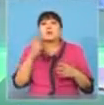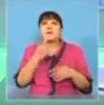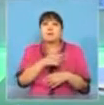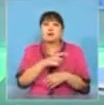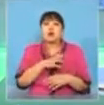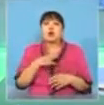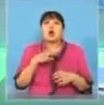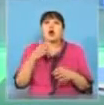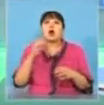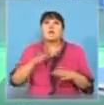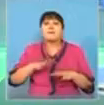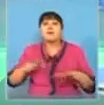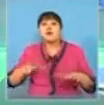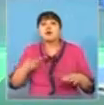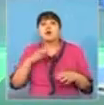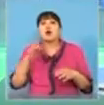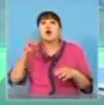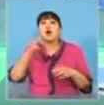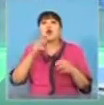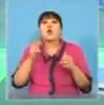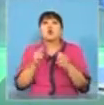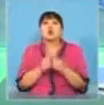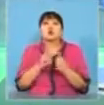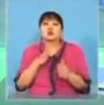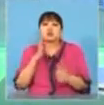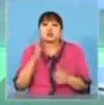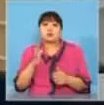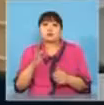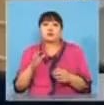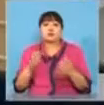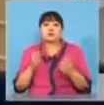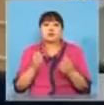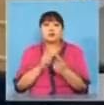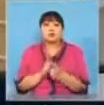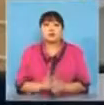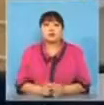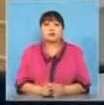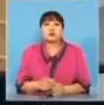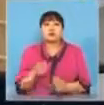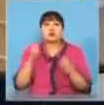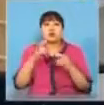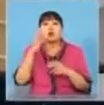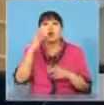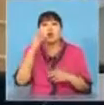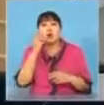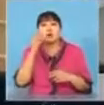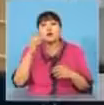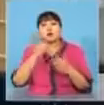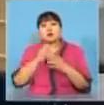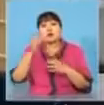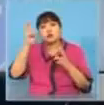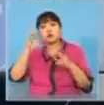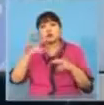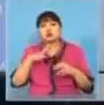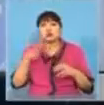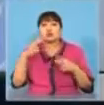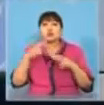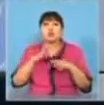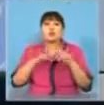емханада, ал балаларды әуе қалашығындағы емханада қабылдайды. Астана мен Алматының ғылыми зерттеу